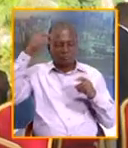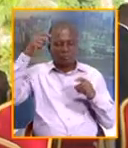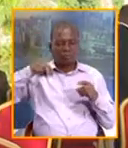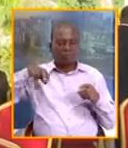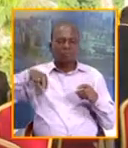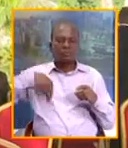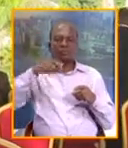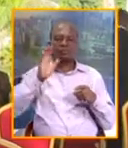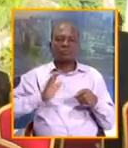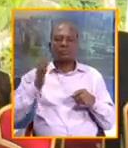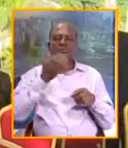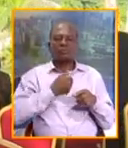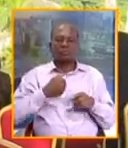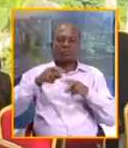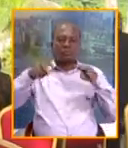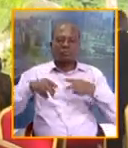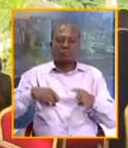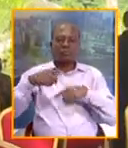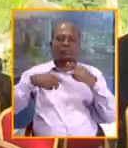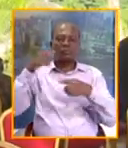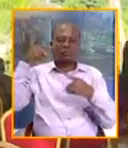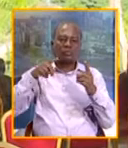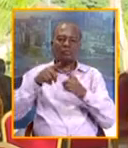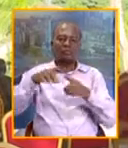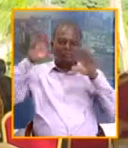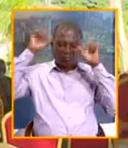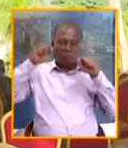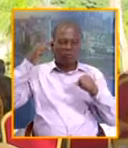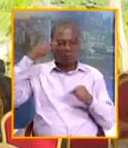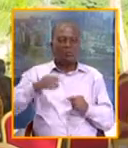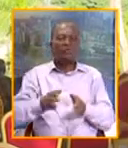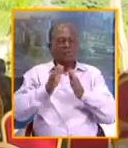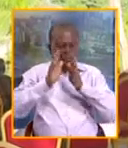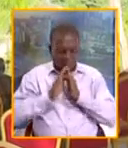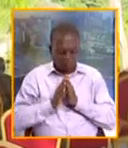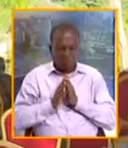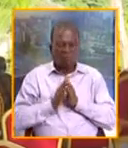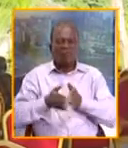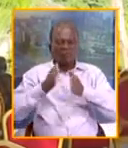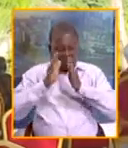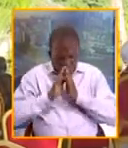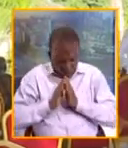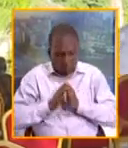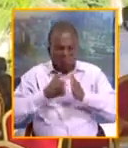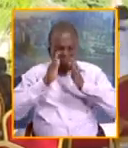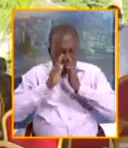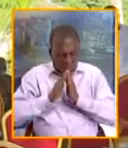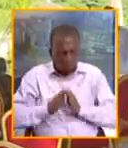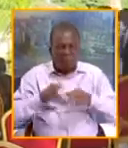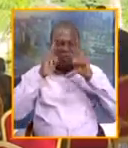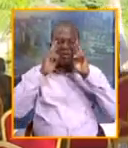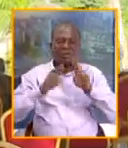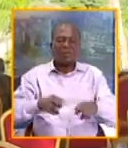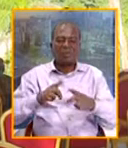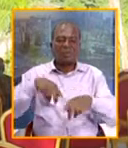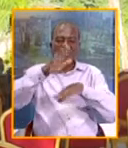analyse nous amène à venir vers le président pour le supplier lui demander de le prendre à la peur de la